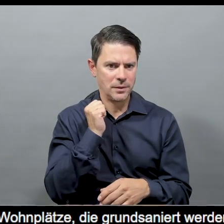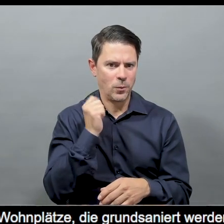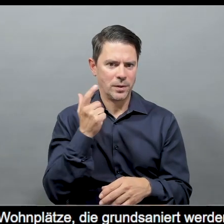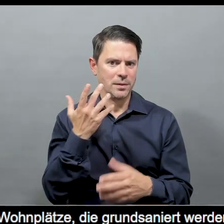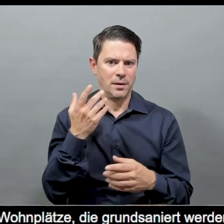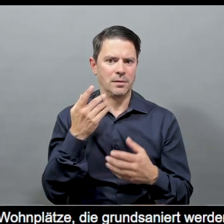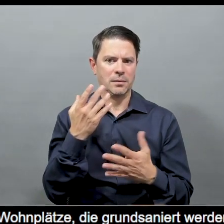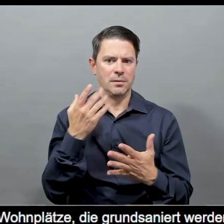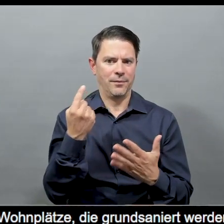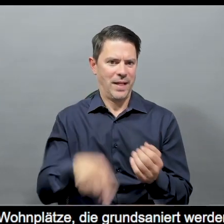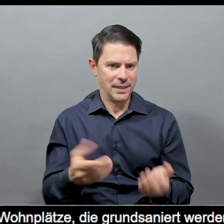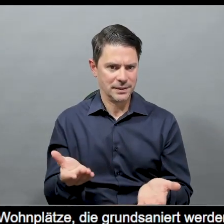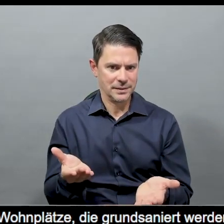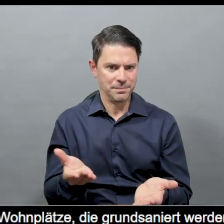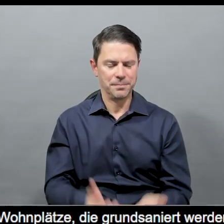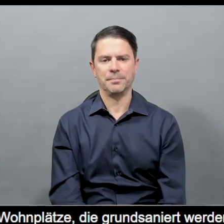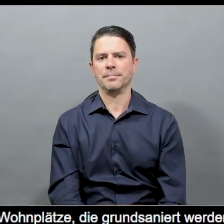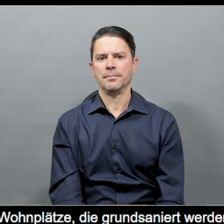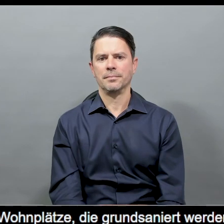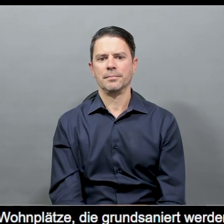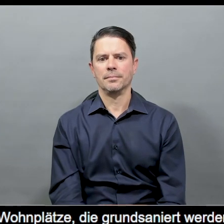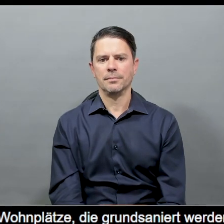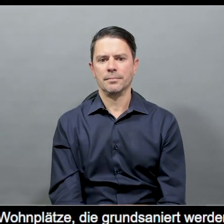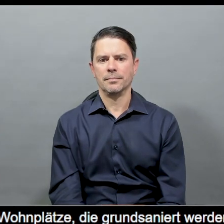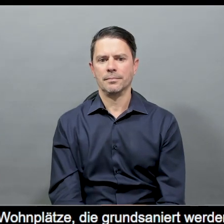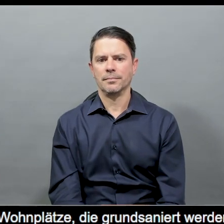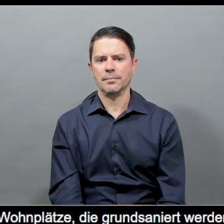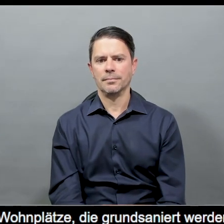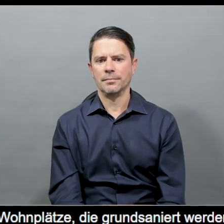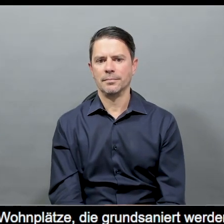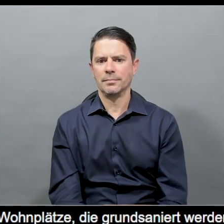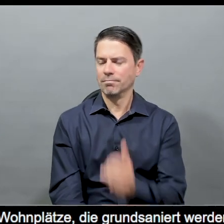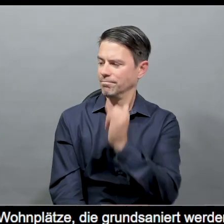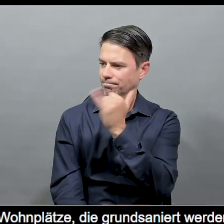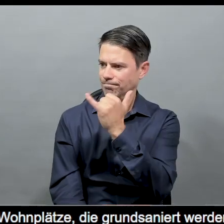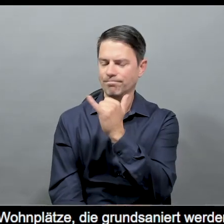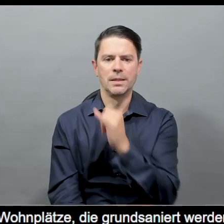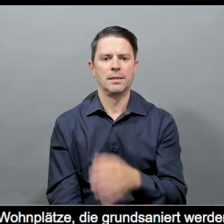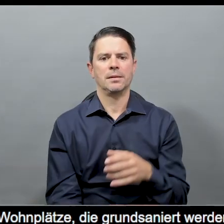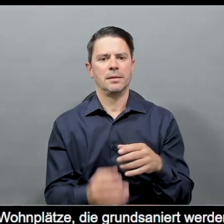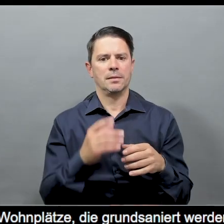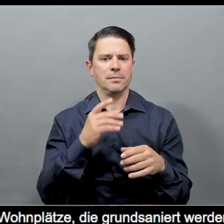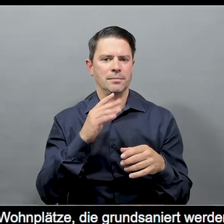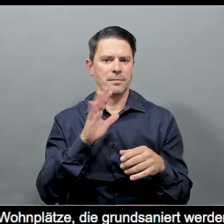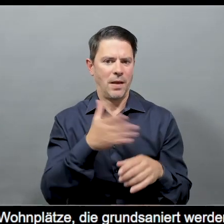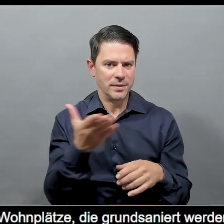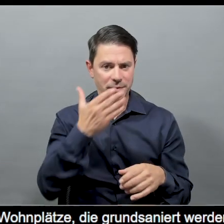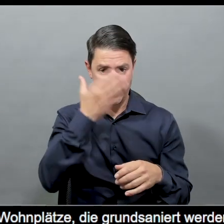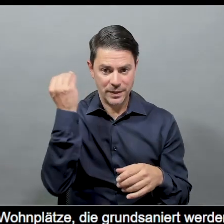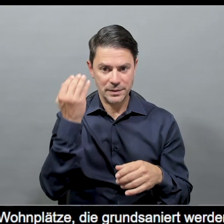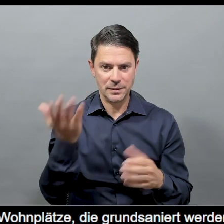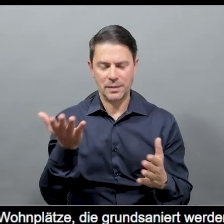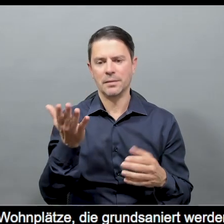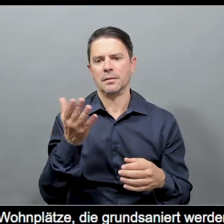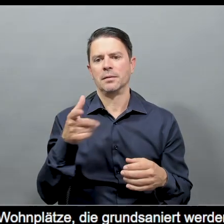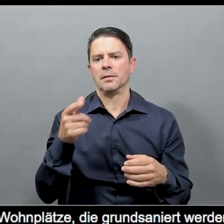Genau, das war praktisch das fehlende Eigenkapital, was Sie hier angesprochen haben. Man darf das nicht verwechseln. Darum insgesamt aus dem